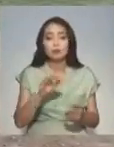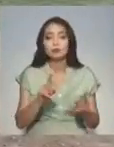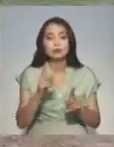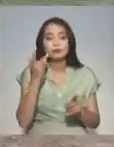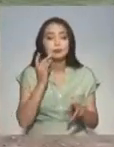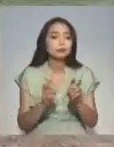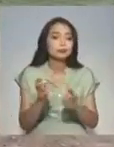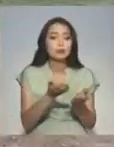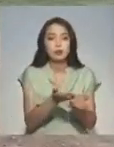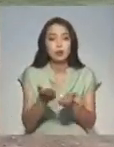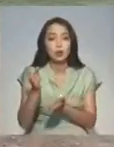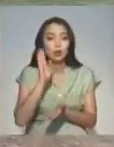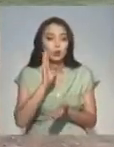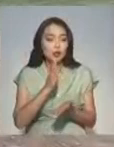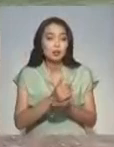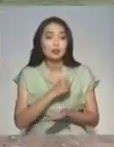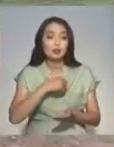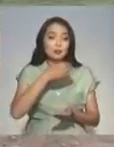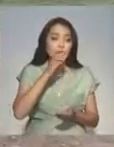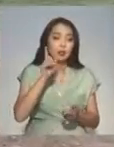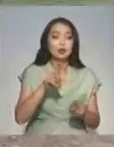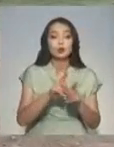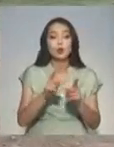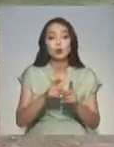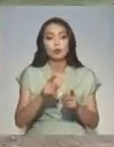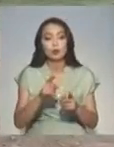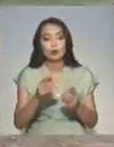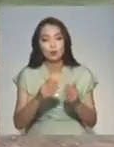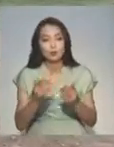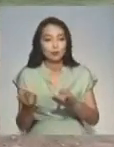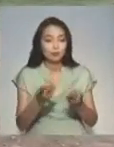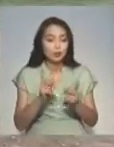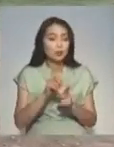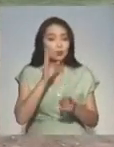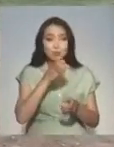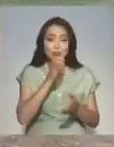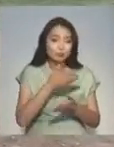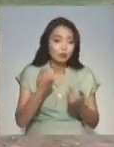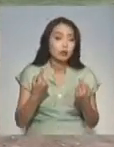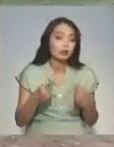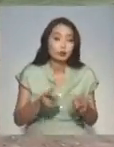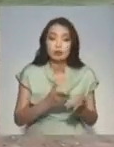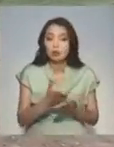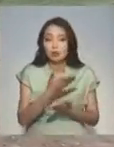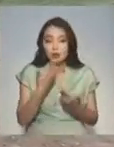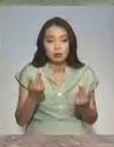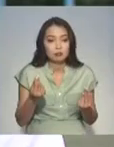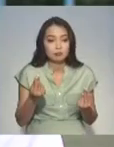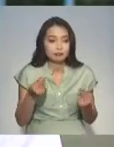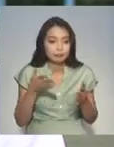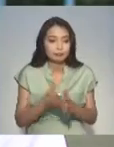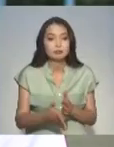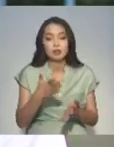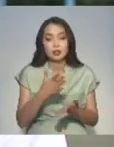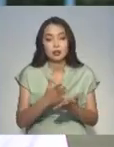литр ғана. Суды өзіміз ішіп те, тұрмысқа қолданып та жартпаймыз. Ішуге жарамсыз болса да амал жоқ, шығындалып аламыз.